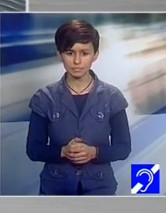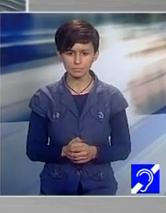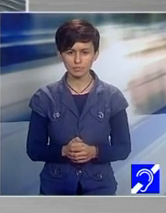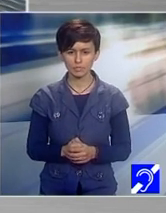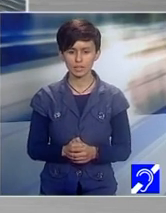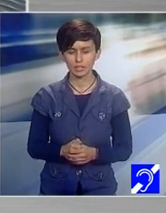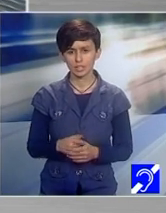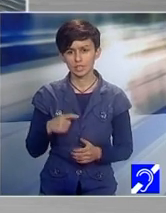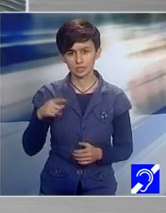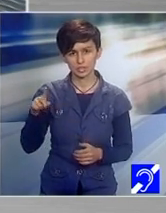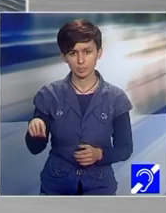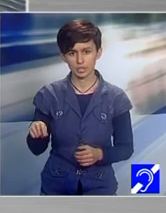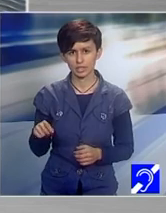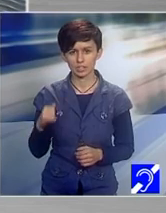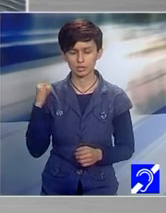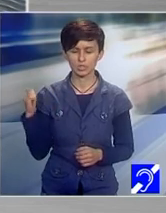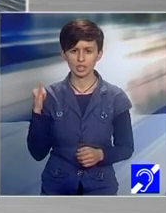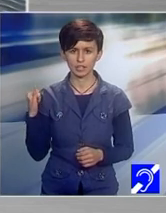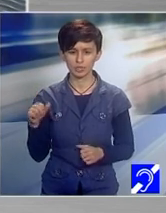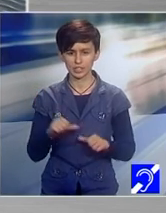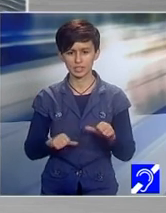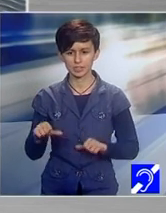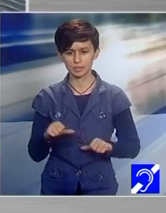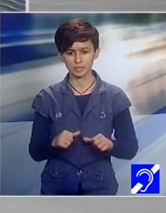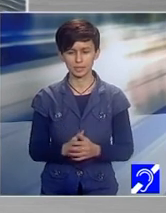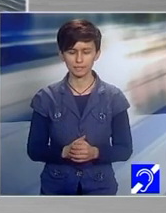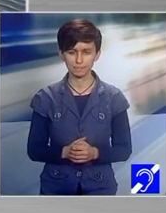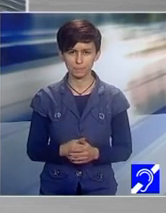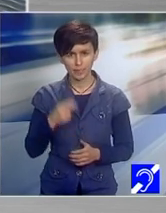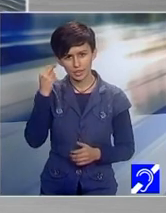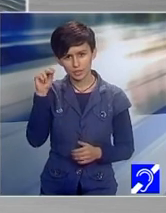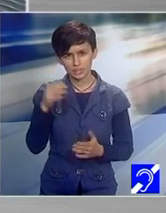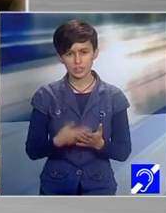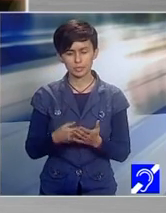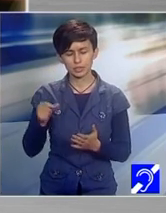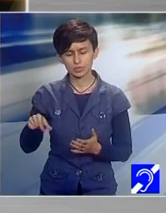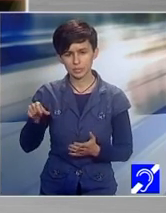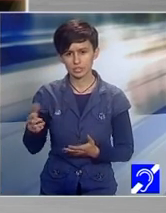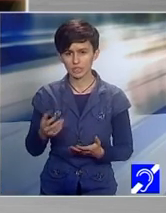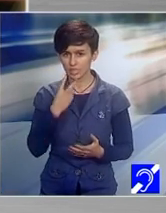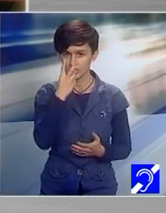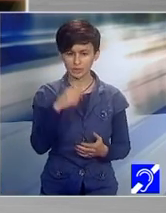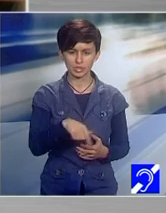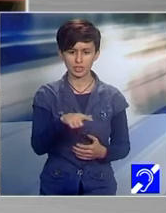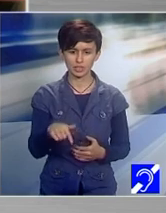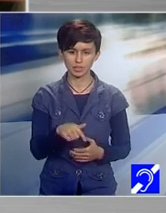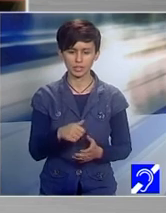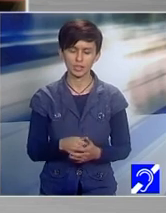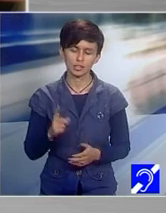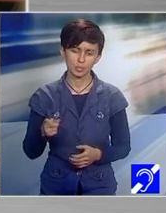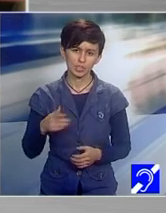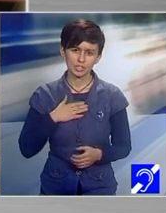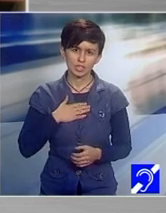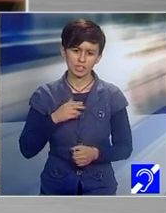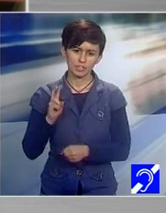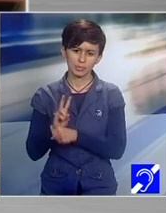Facem un calcul. Un mesaj pentru telespectatorii noștri? Să avem grijă de noi, să avem grijă în primul rând noi